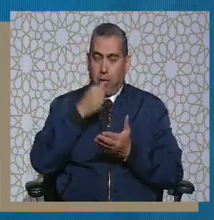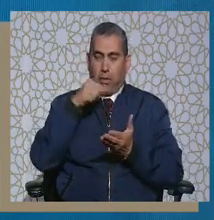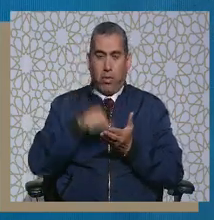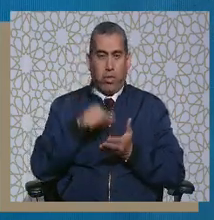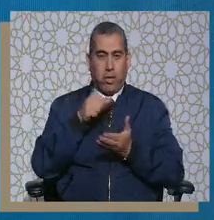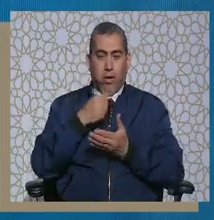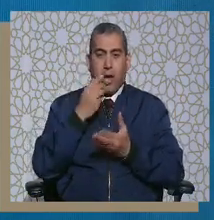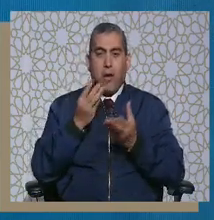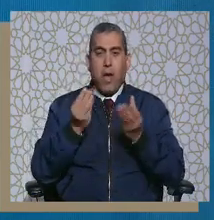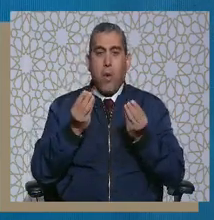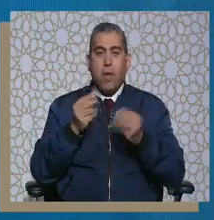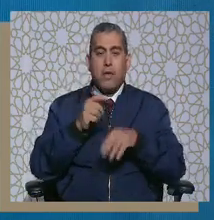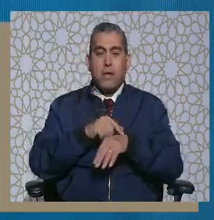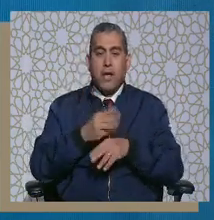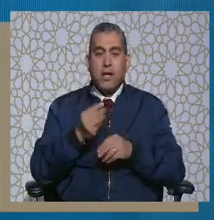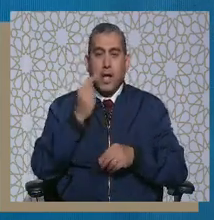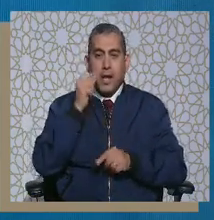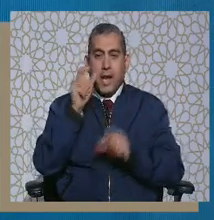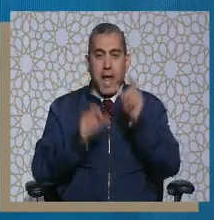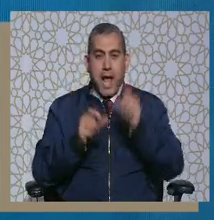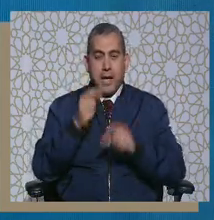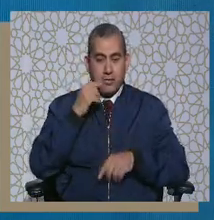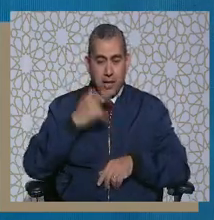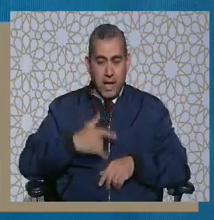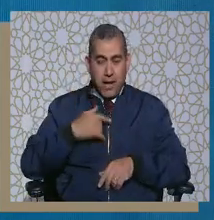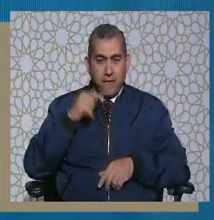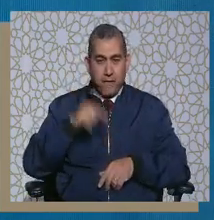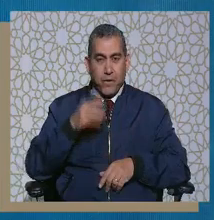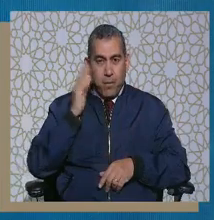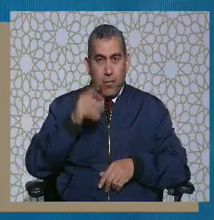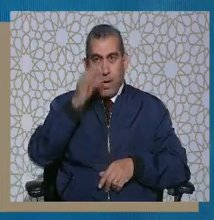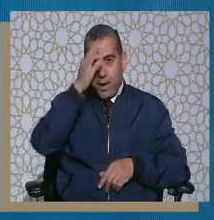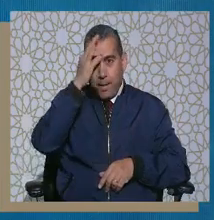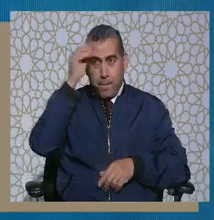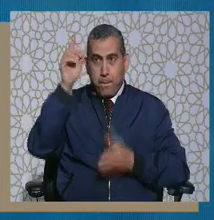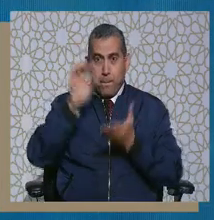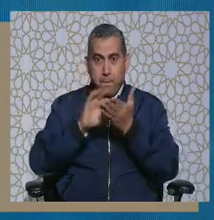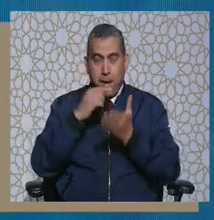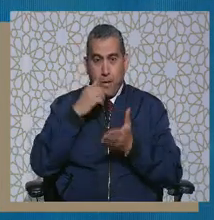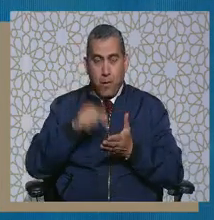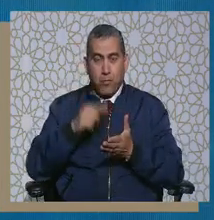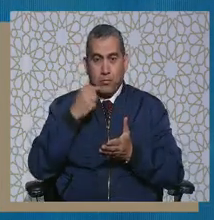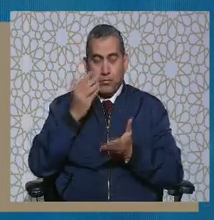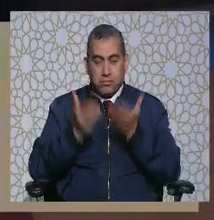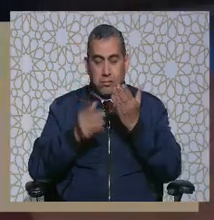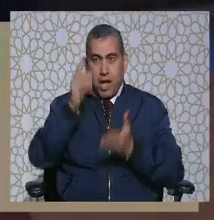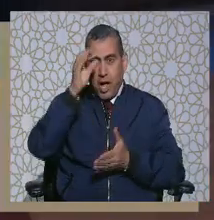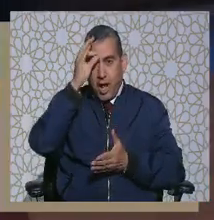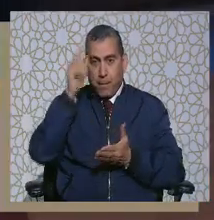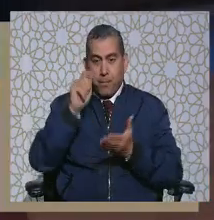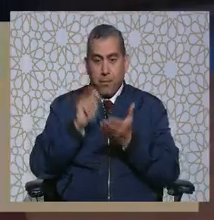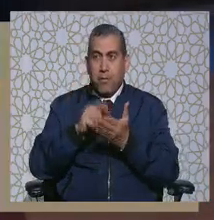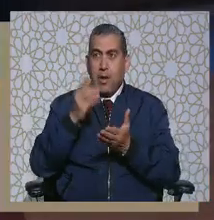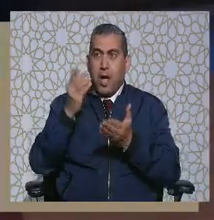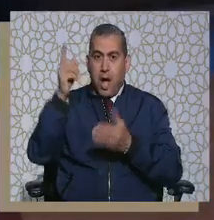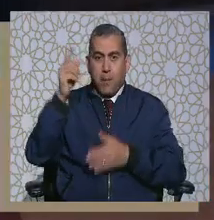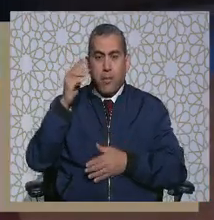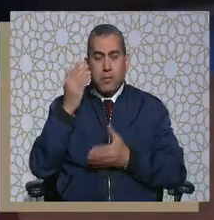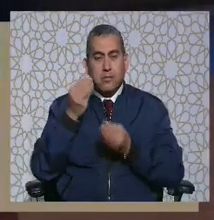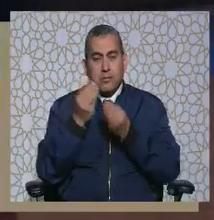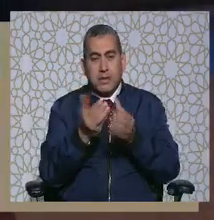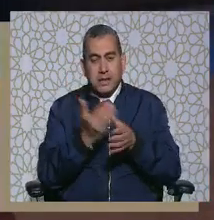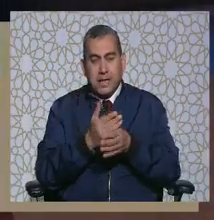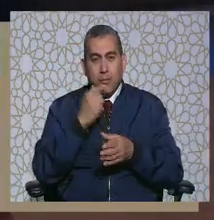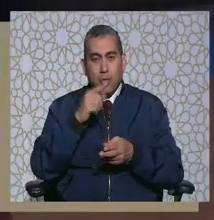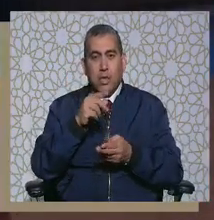كتيره ناس كتيره بتحس ان في اقدار ممكن الانسان ما يعرفش وجه الحكمه الربانيه منها وممكن يفتقد